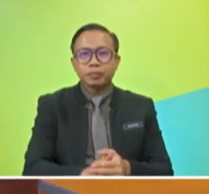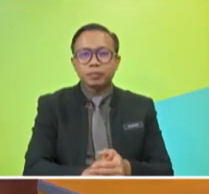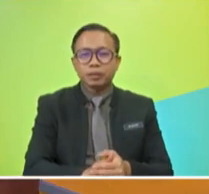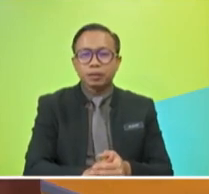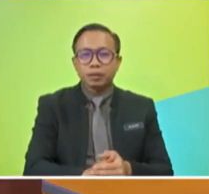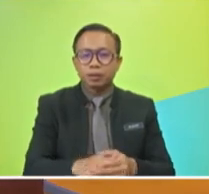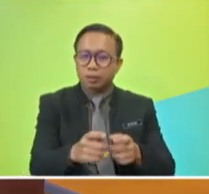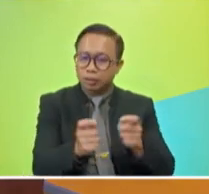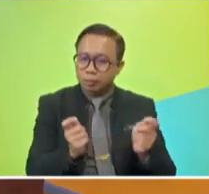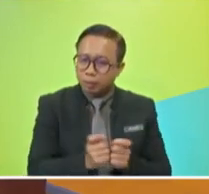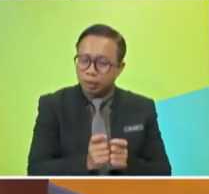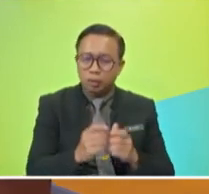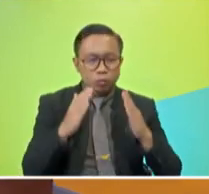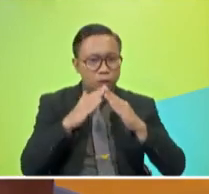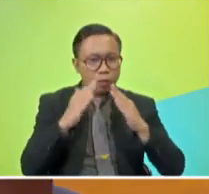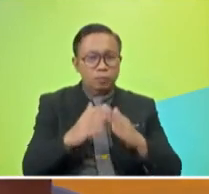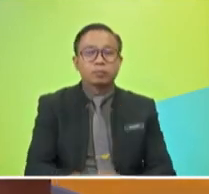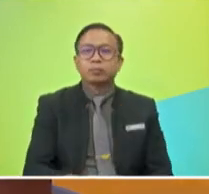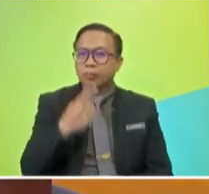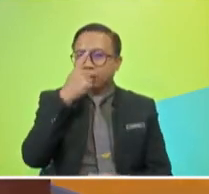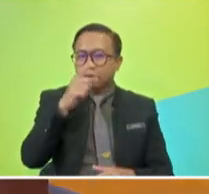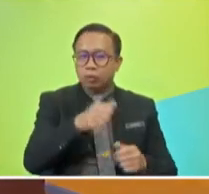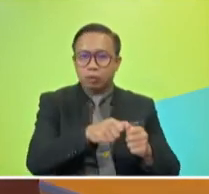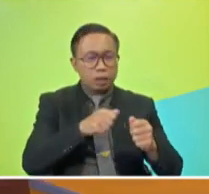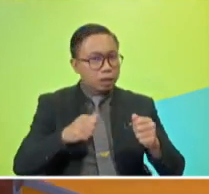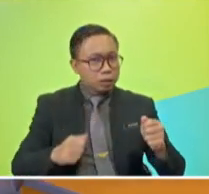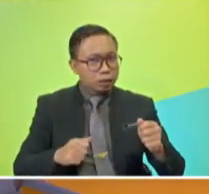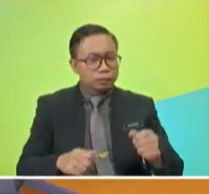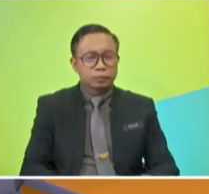kawasan kediaman tuh untuk menghilangkan